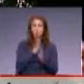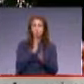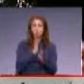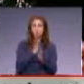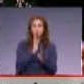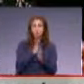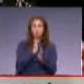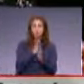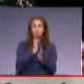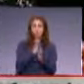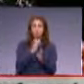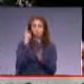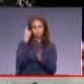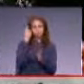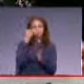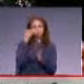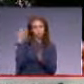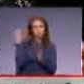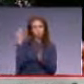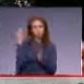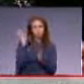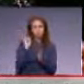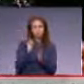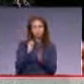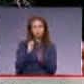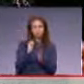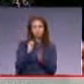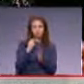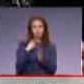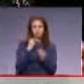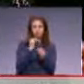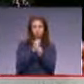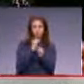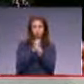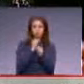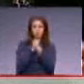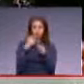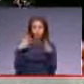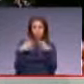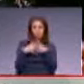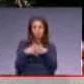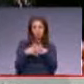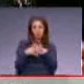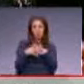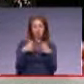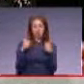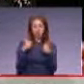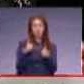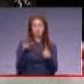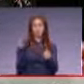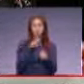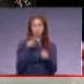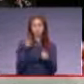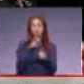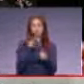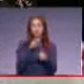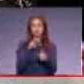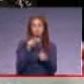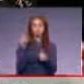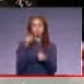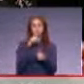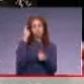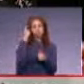سكتي تماما، عشان كده لما كنت اقف معاه او او او او نشتغل مع بعض عارفه ان السكه دي